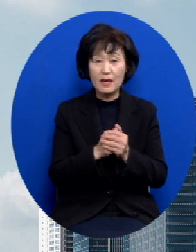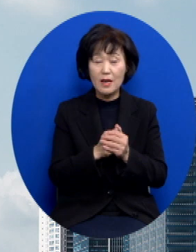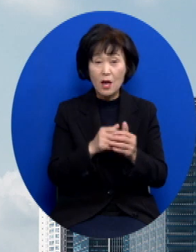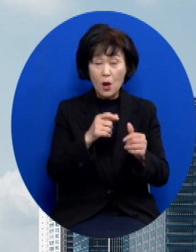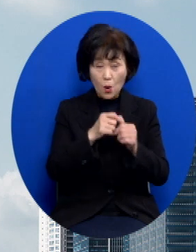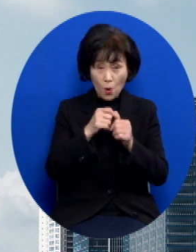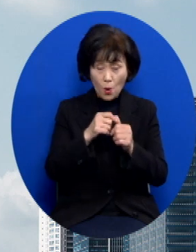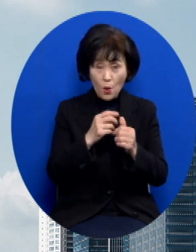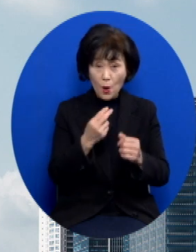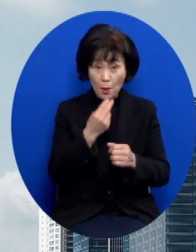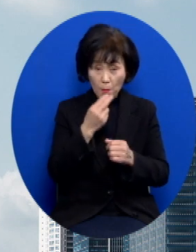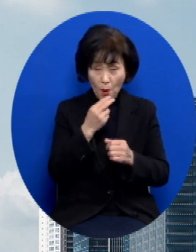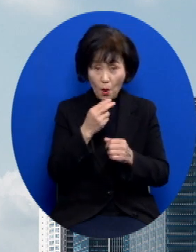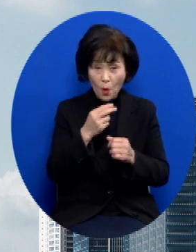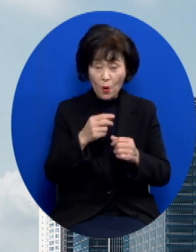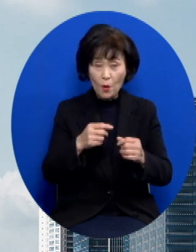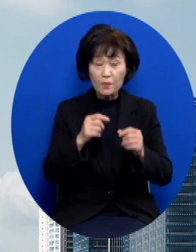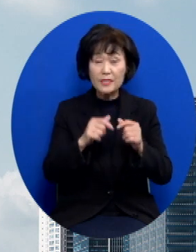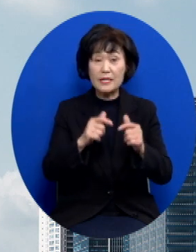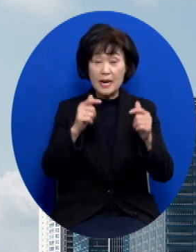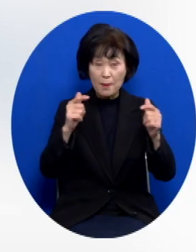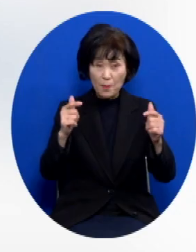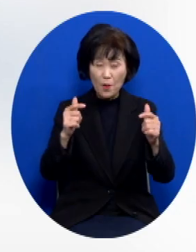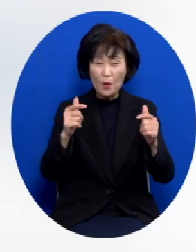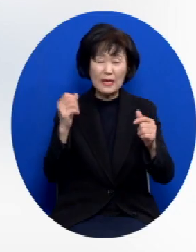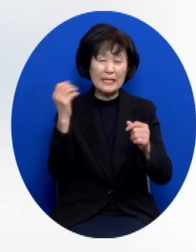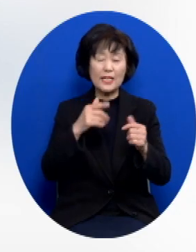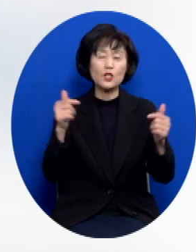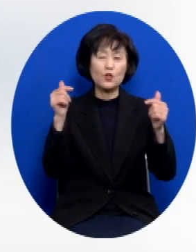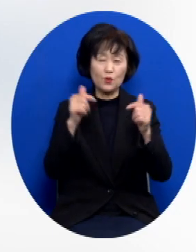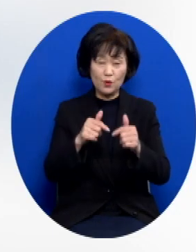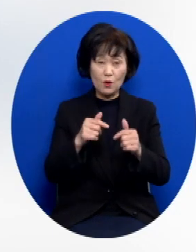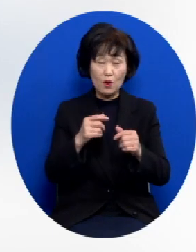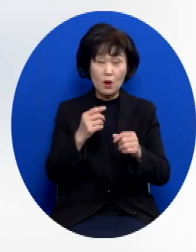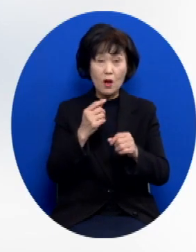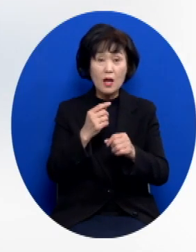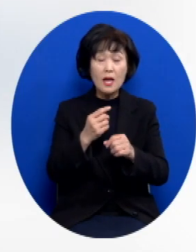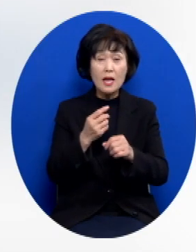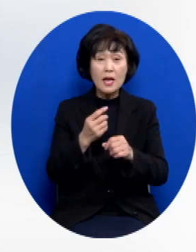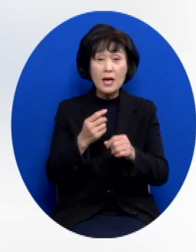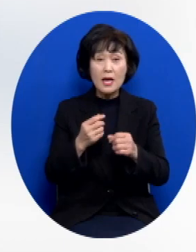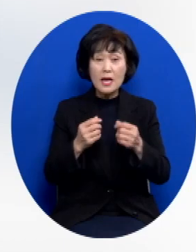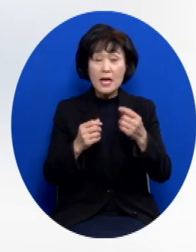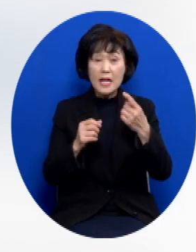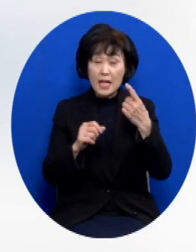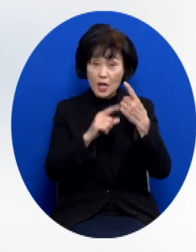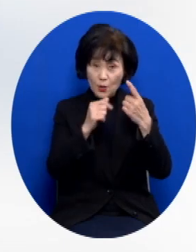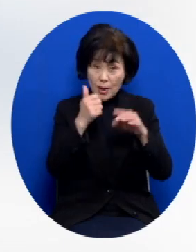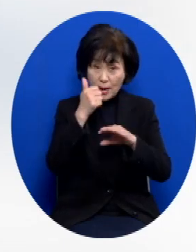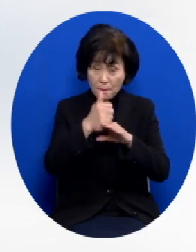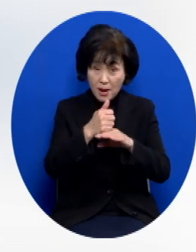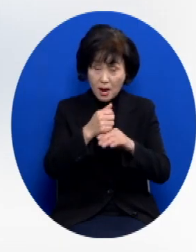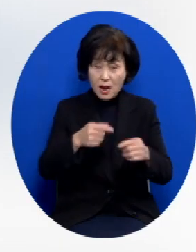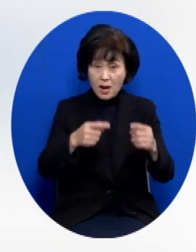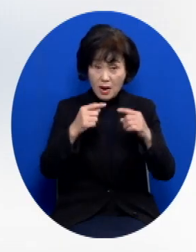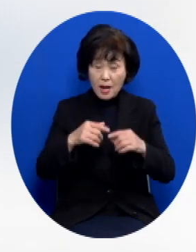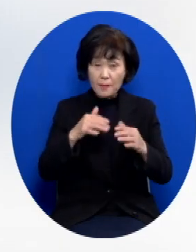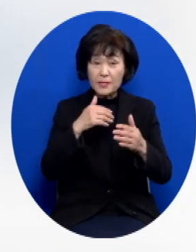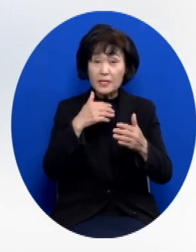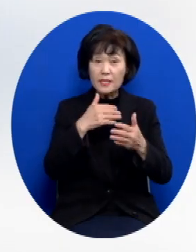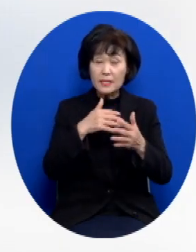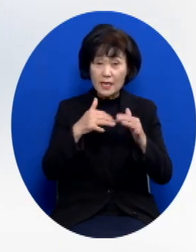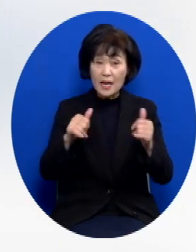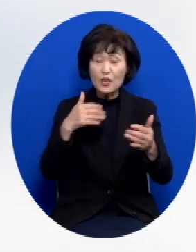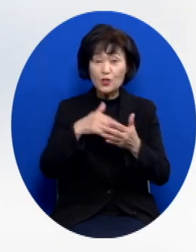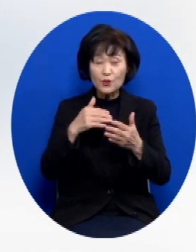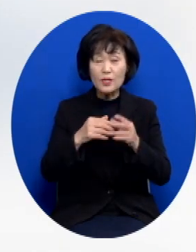고용보험 가입자 증가폭이 다시 감소했습니다. 지난달 말 기준으로 고용보험 상시 가입자는 지난해보다 약 32만